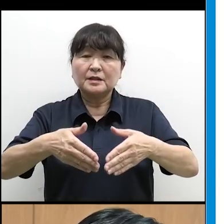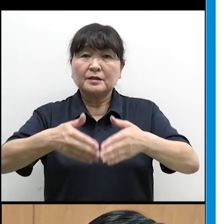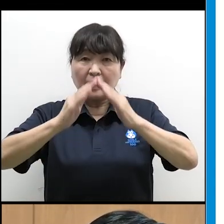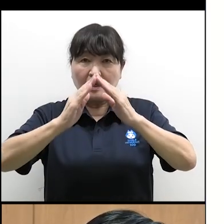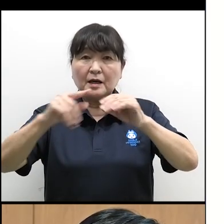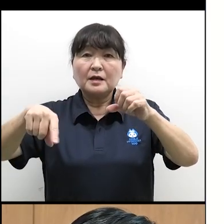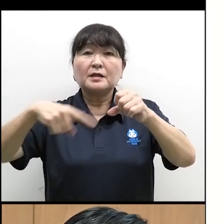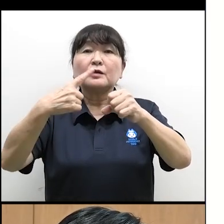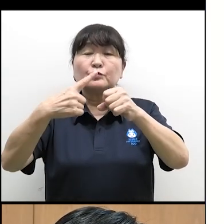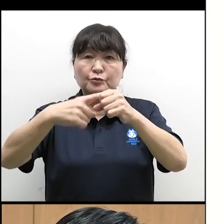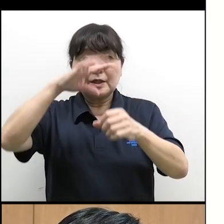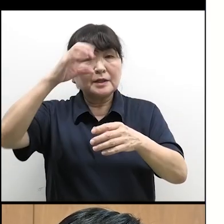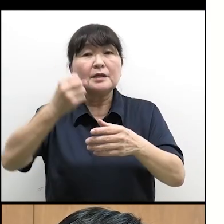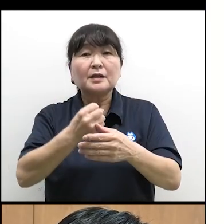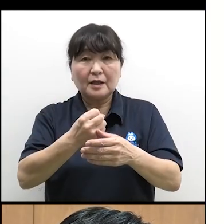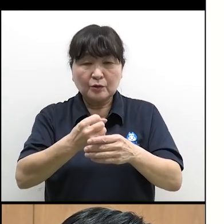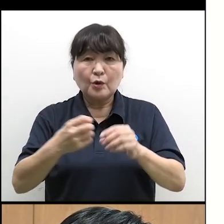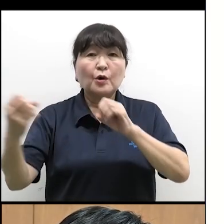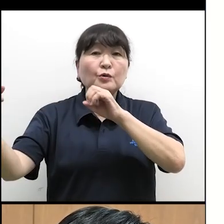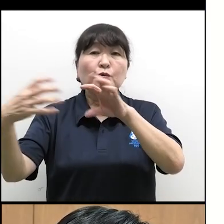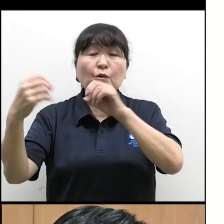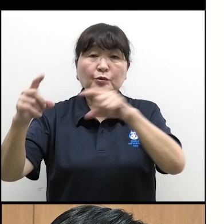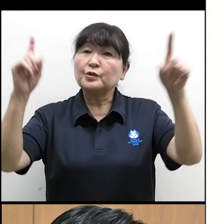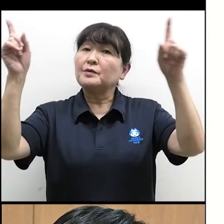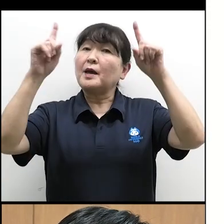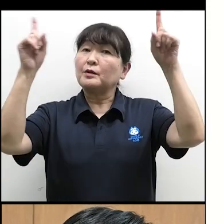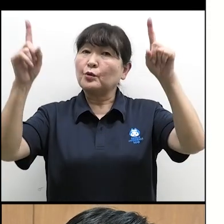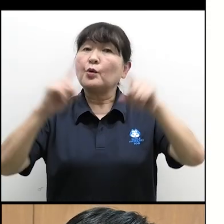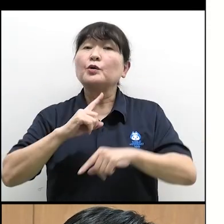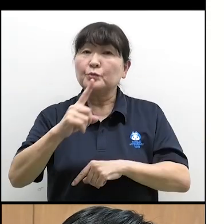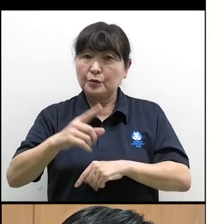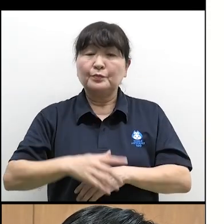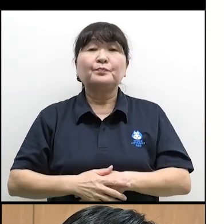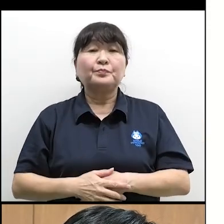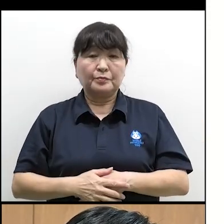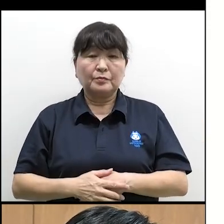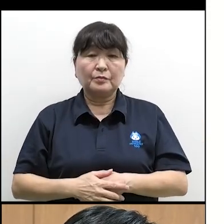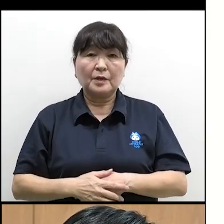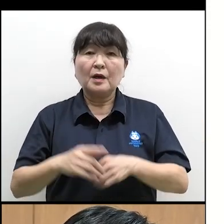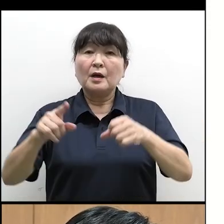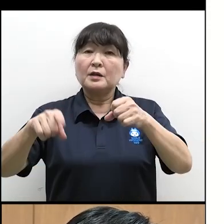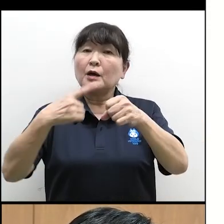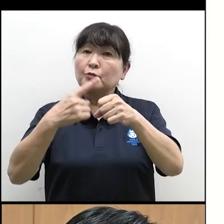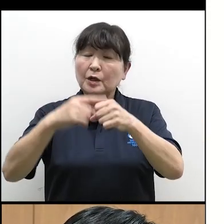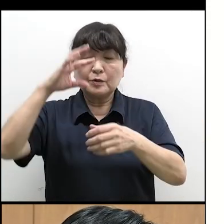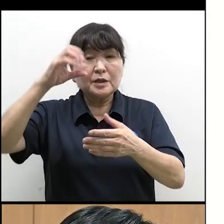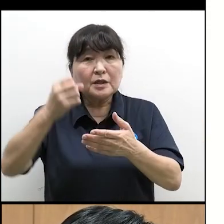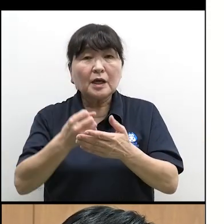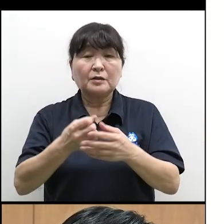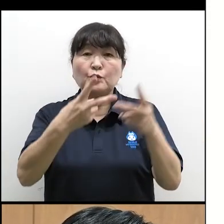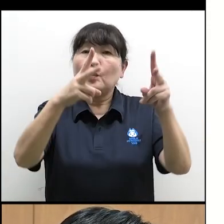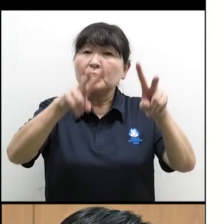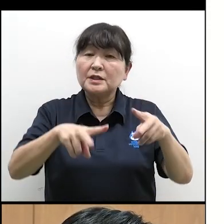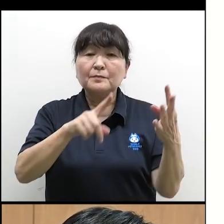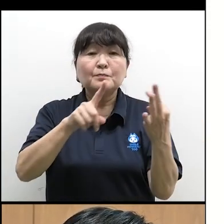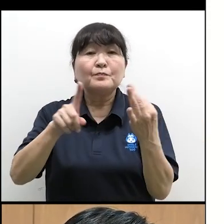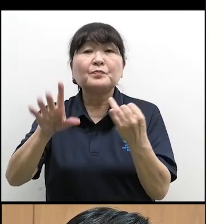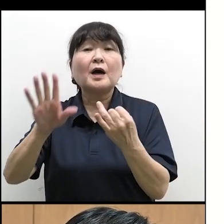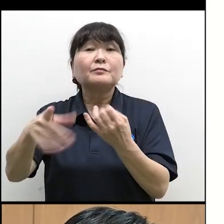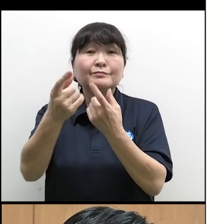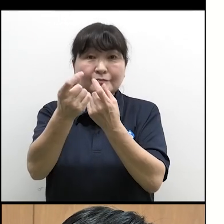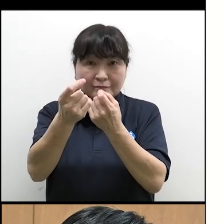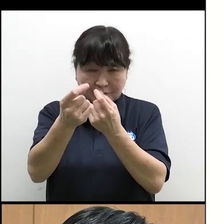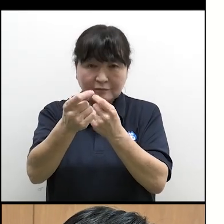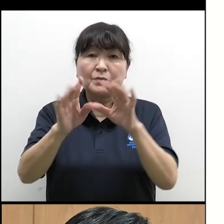でございます。この宮崎市政100周年の記念行事、数多くございますが、今年